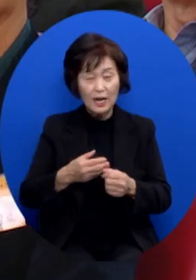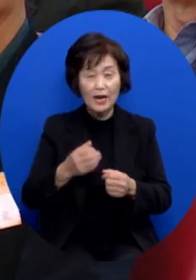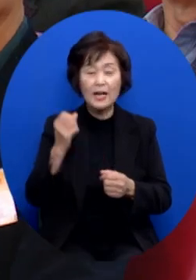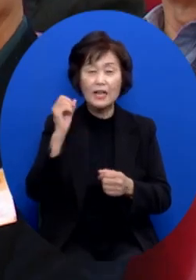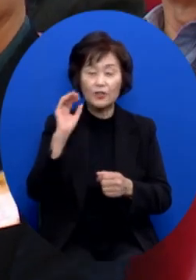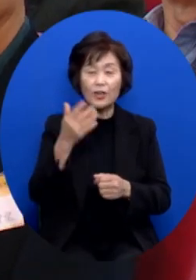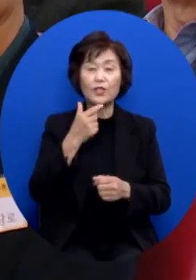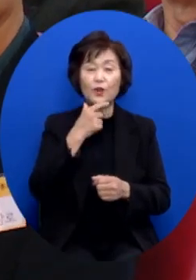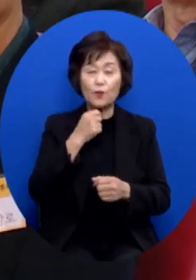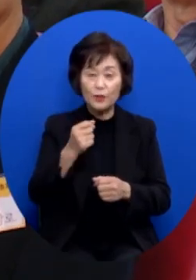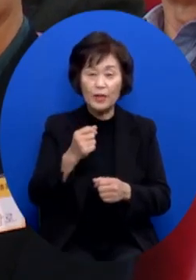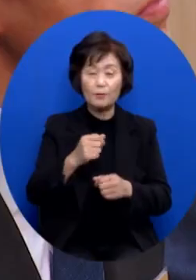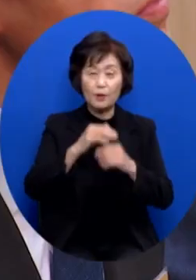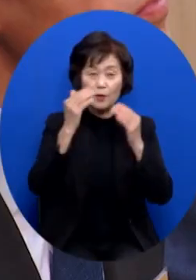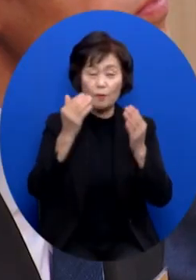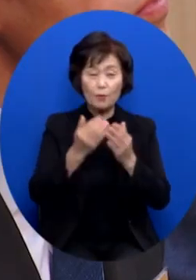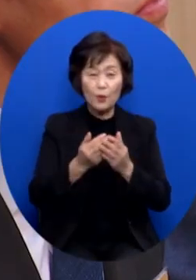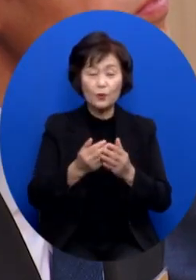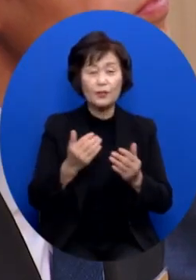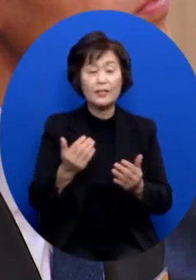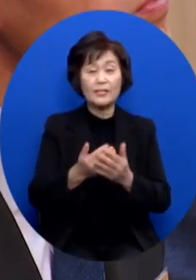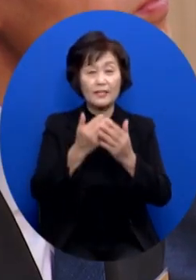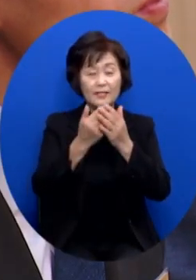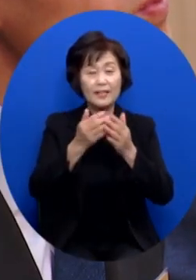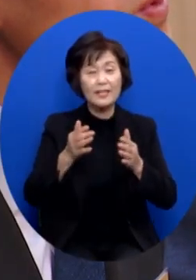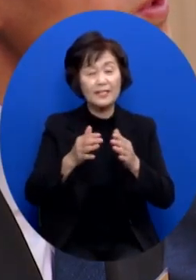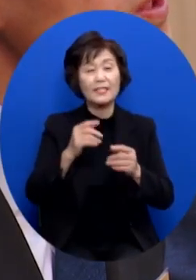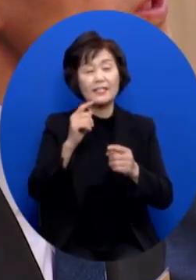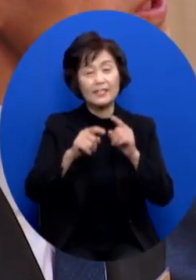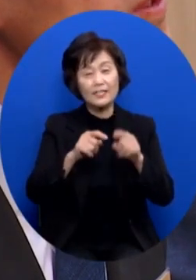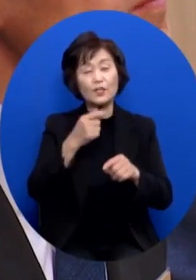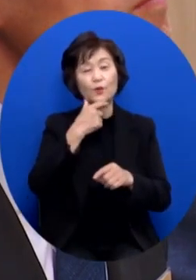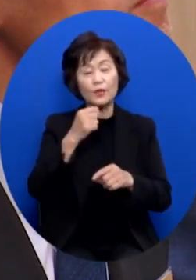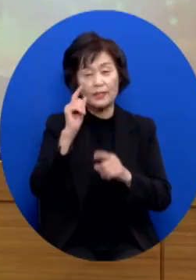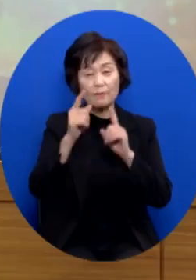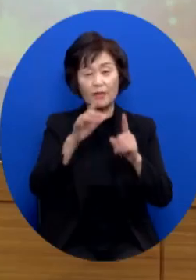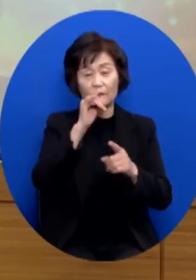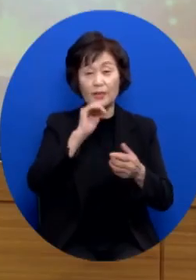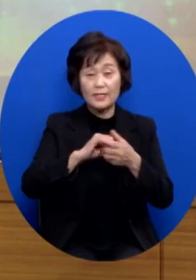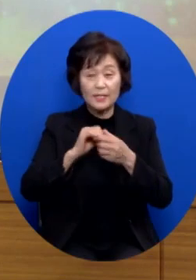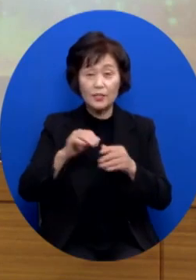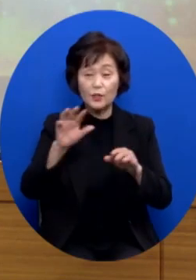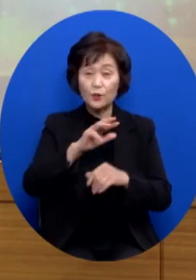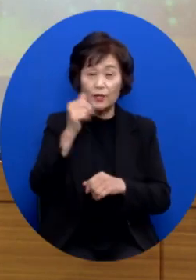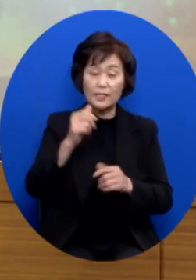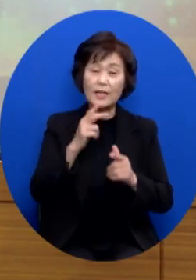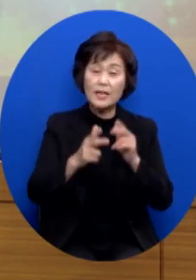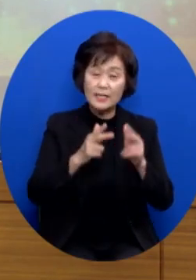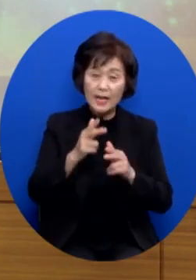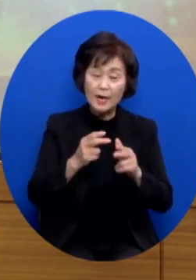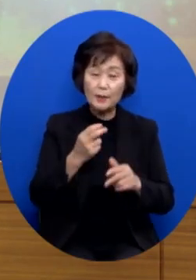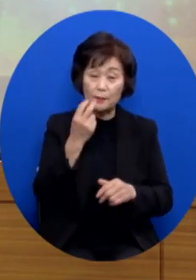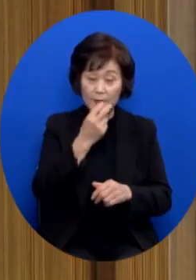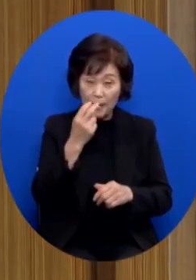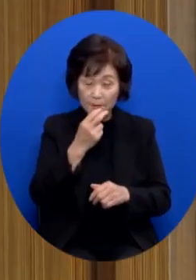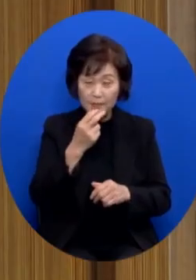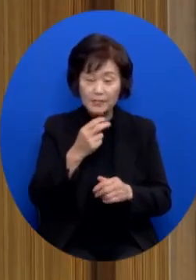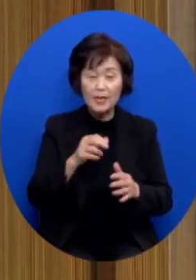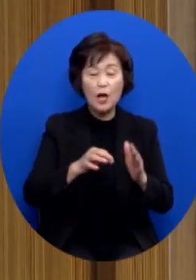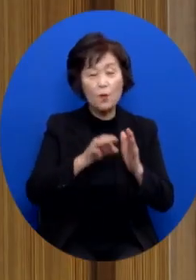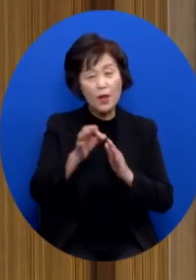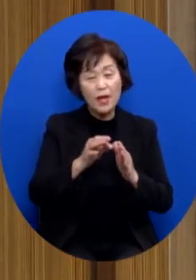섬김과 순종의 길을 걷길 바란다고 전했습니다 이어진 정기총회에서 사업보고와 감사보고 회계보고 등이